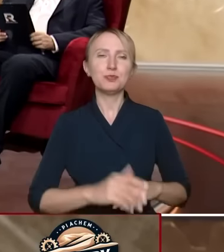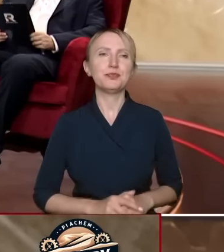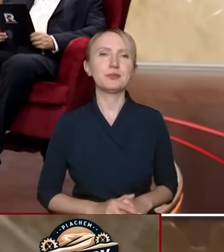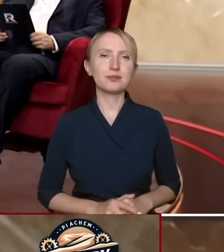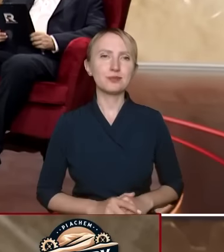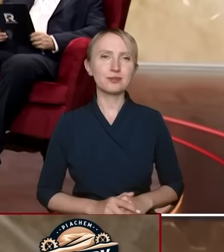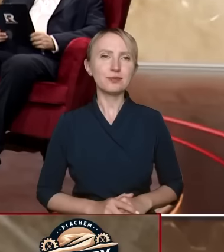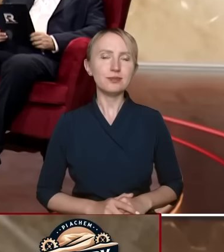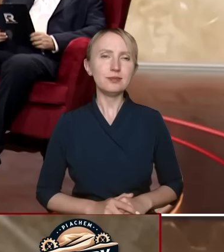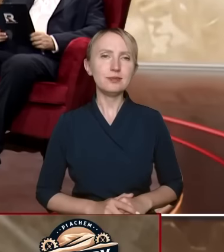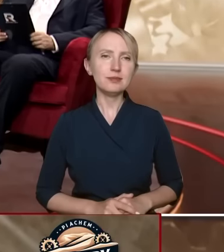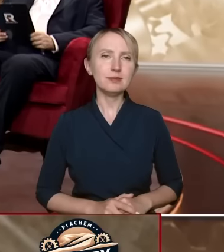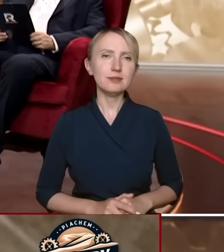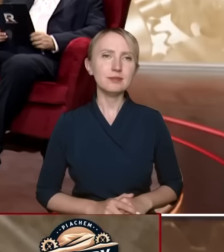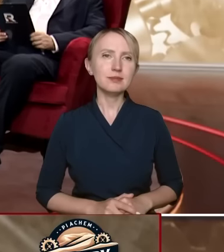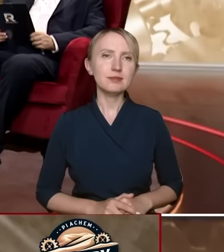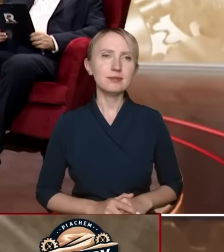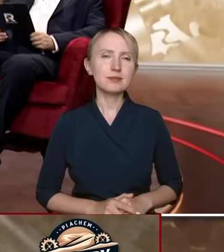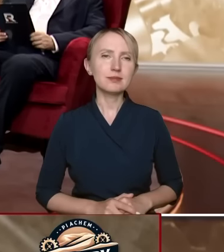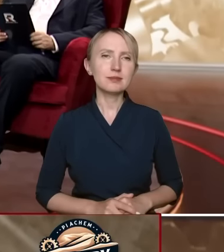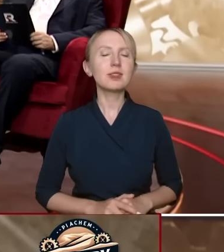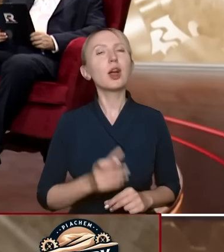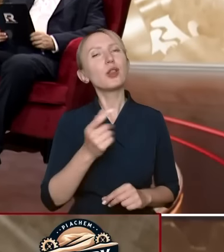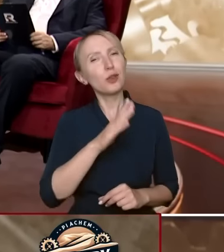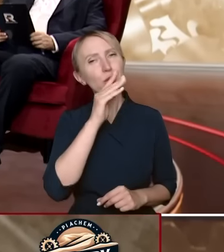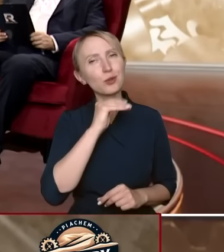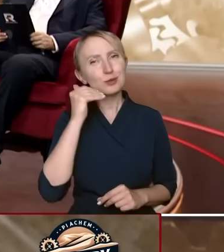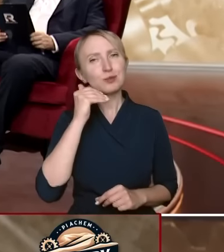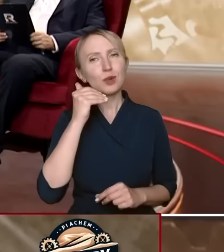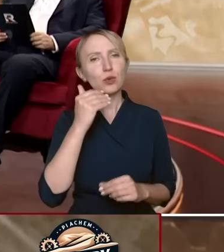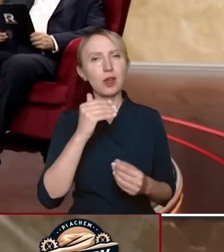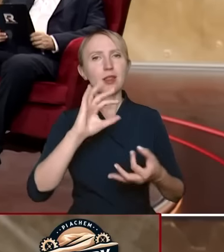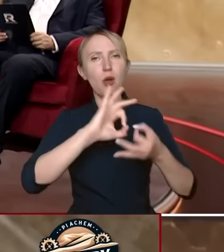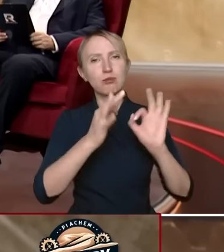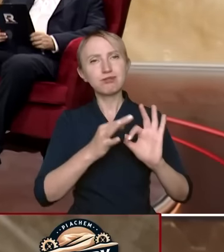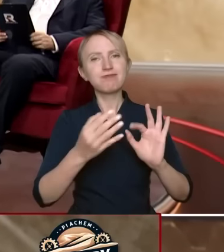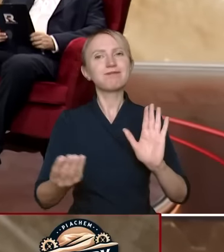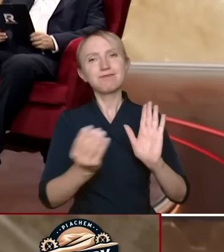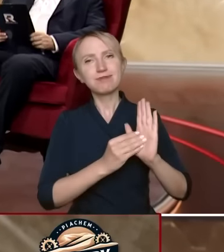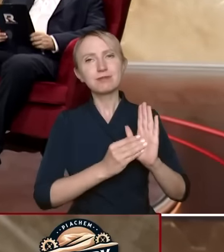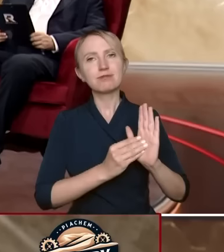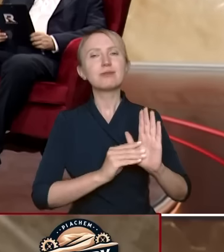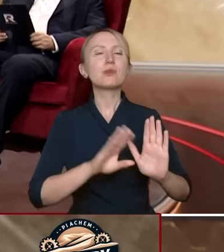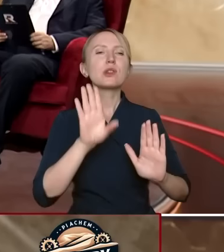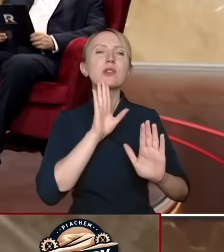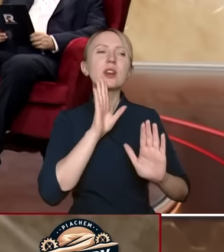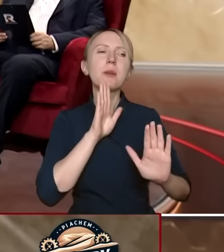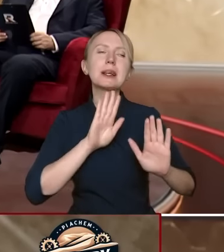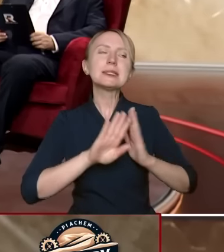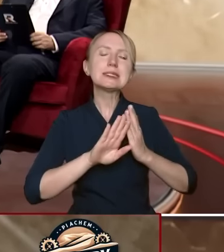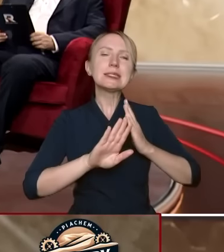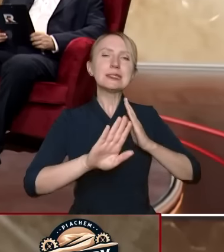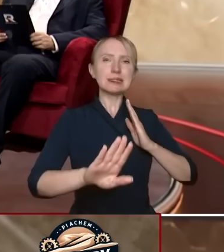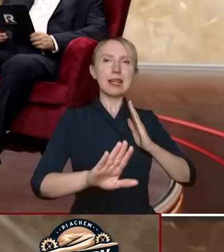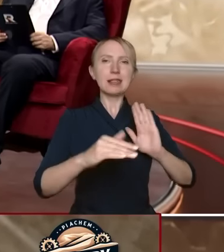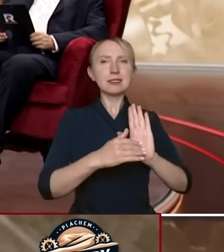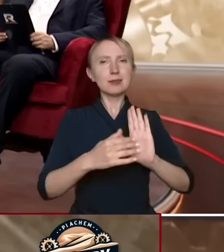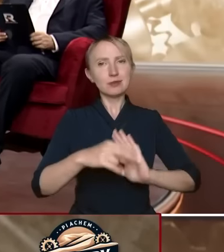wizualne pomysły na trochę uśmiechu do tych igrzysk. No tak chyba z dystansem też trzeba do tego